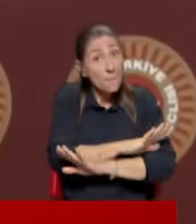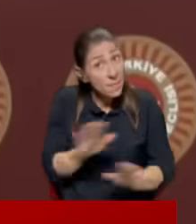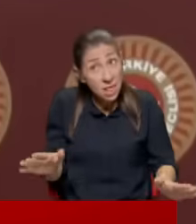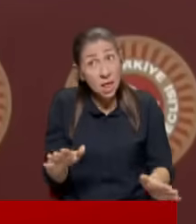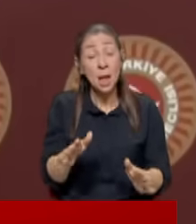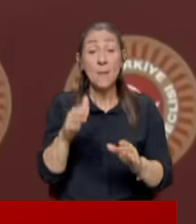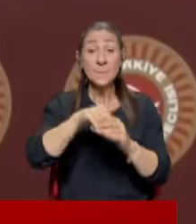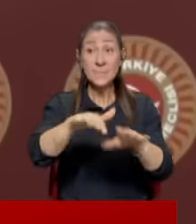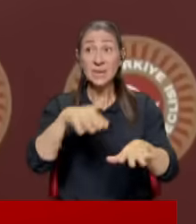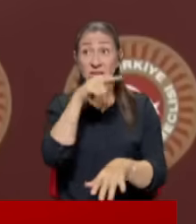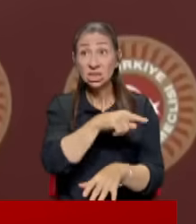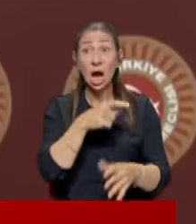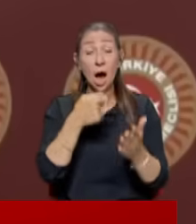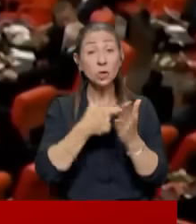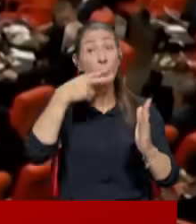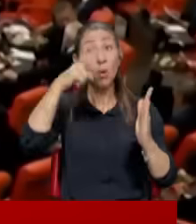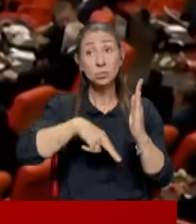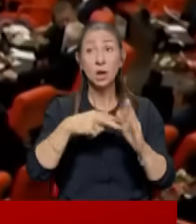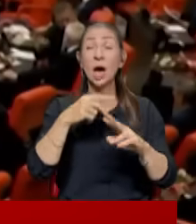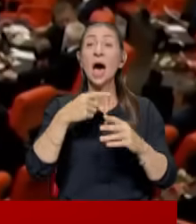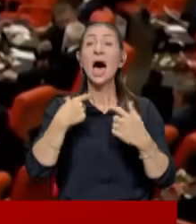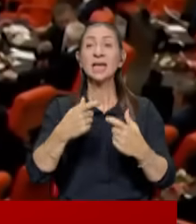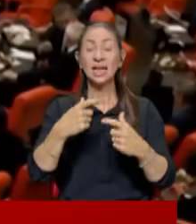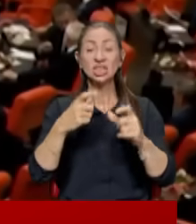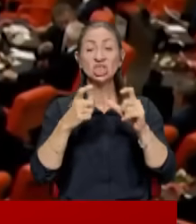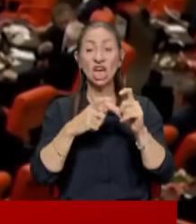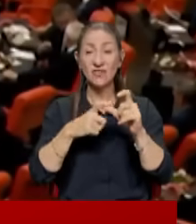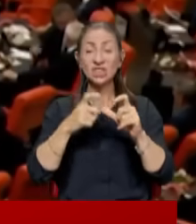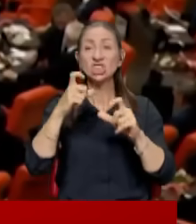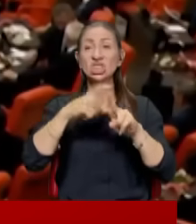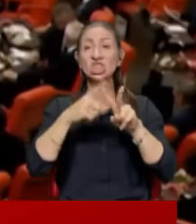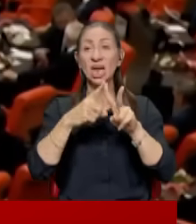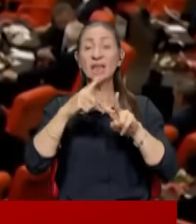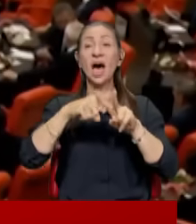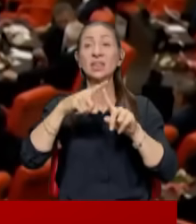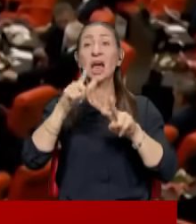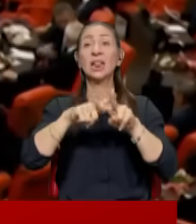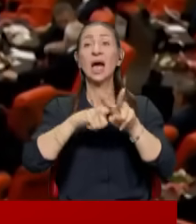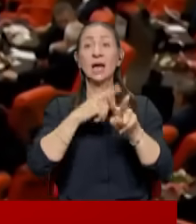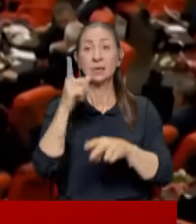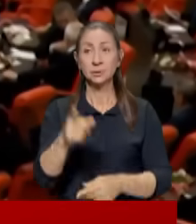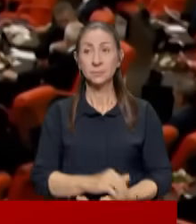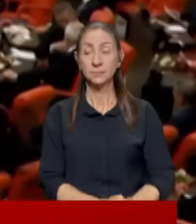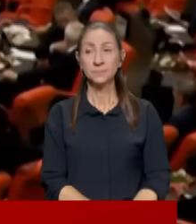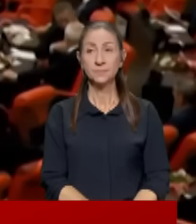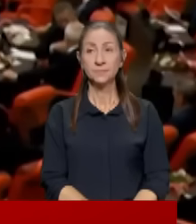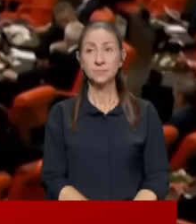almış, mecliste adı okunmuş. Atay, Şerafettin Can Atalay.